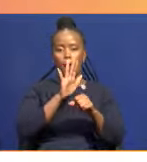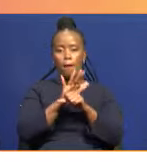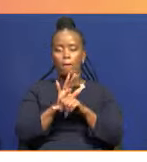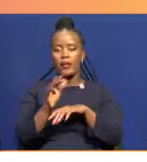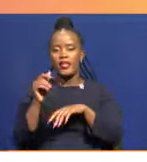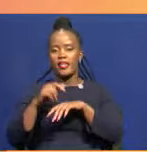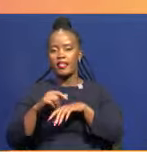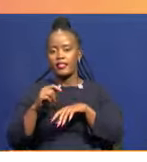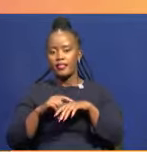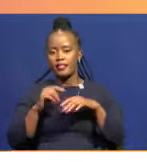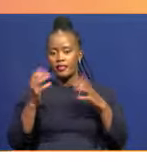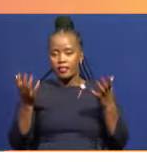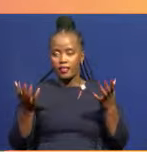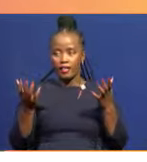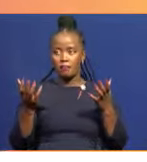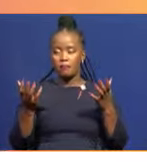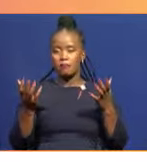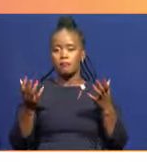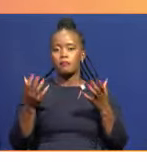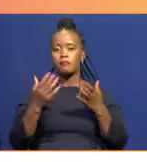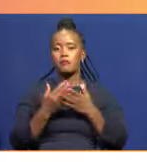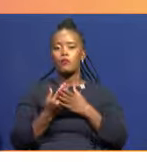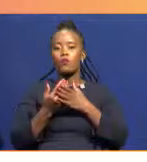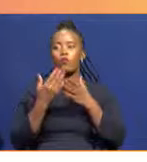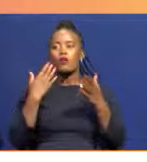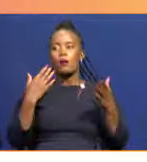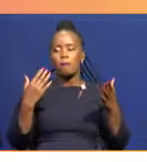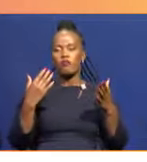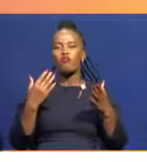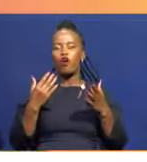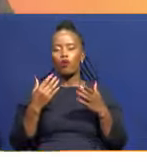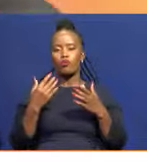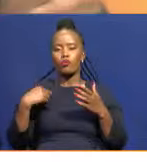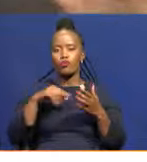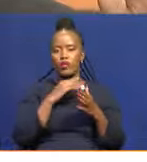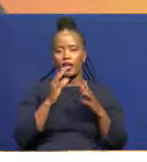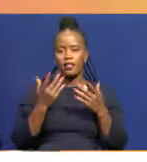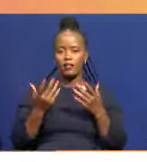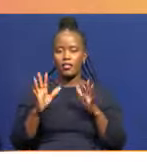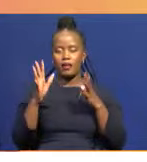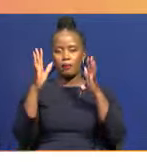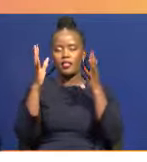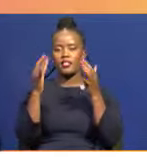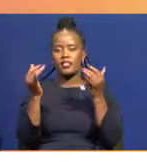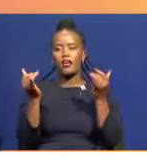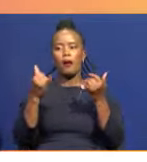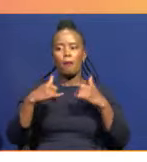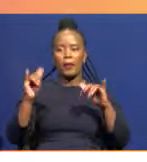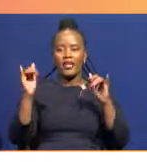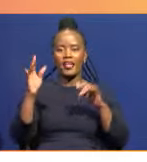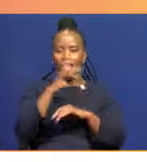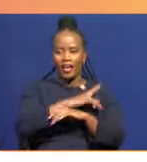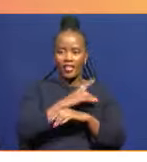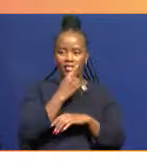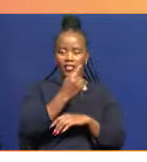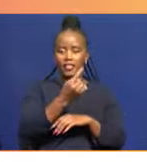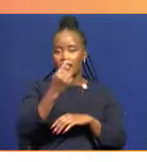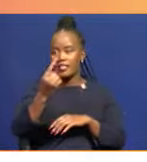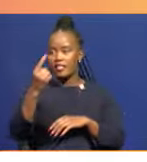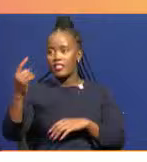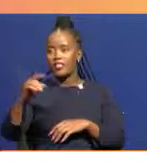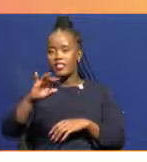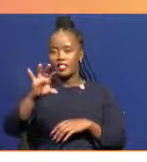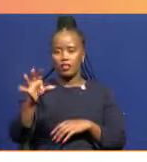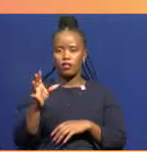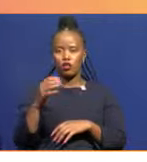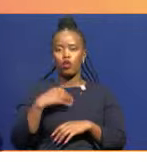kuhudhuria before tuende mimbi kwa Madaraka Day zenye zinafanyika kwenye kaunti zetu, kuna kuanga na wiki na kuna